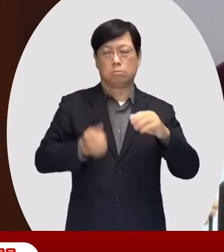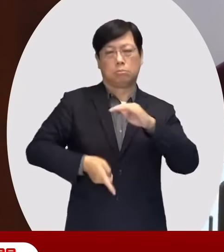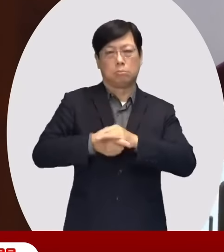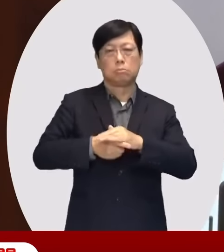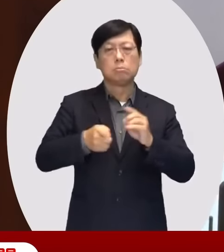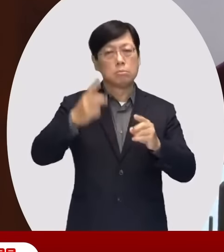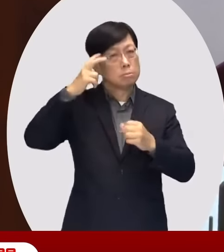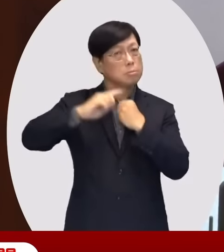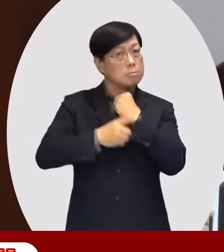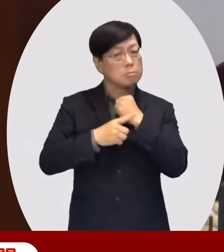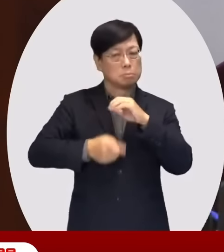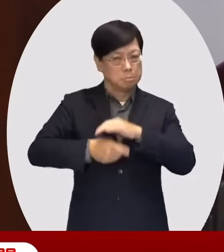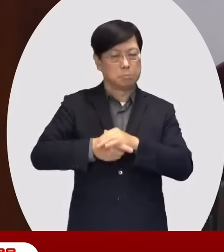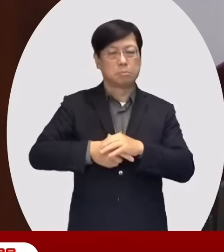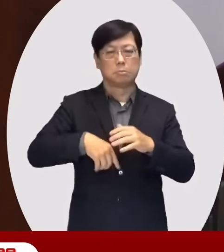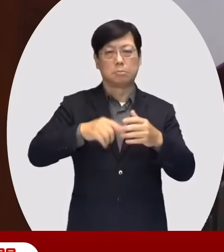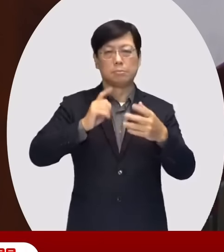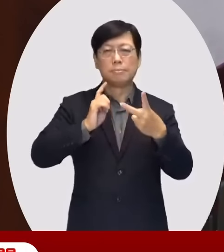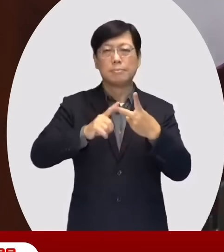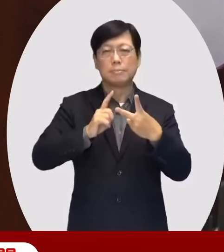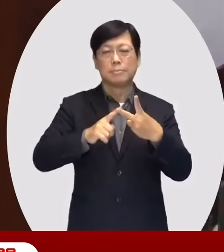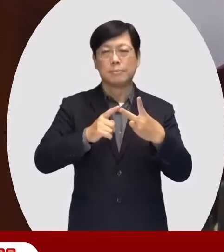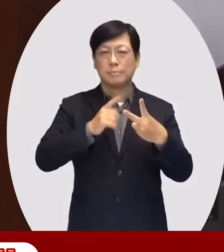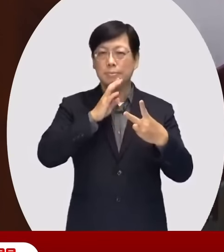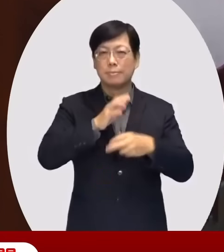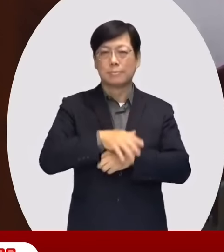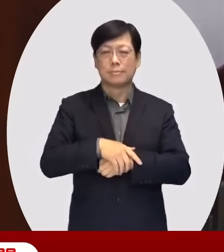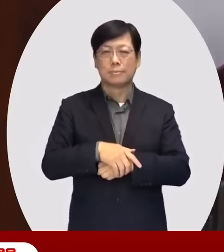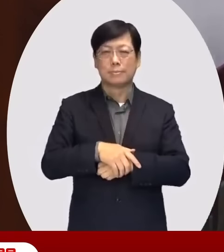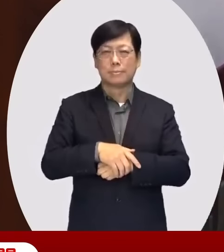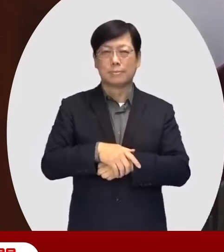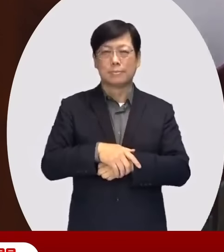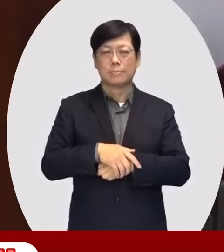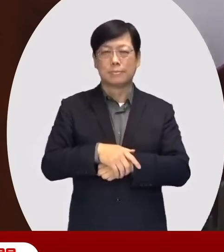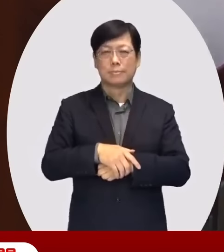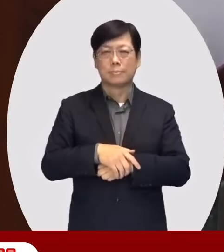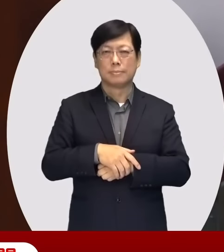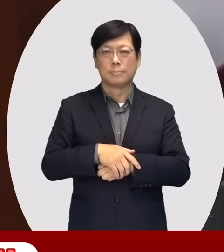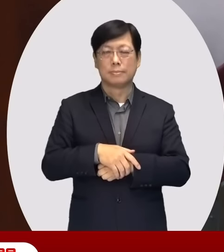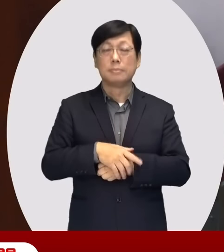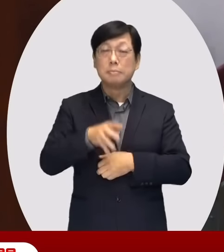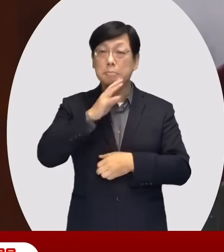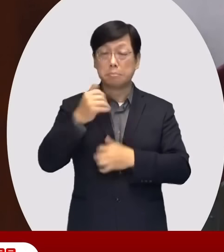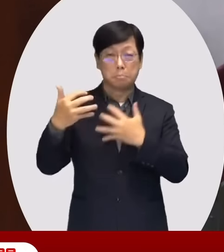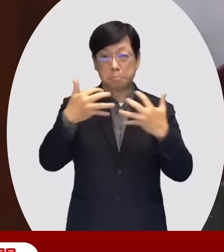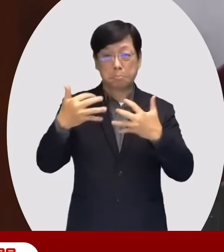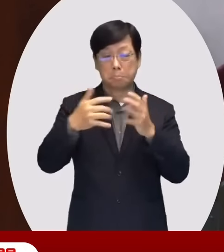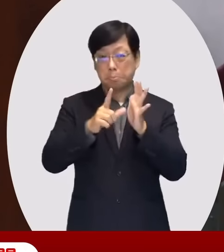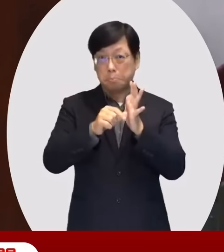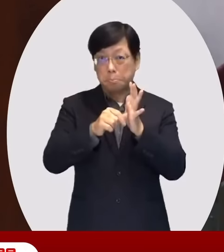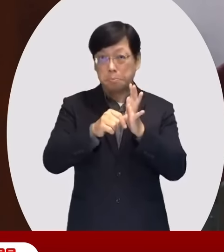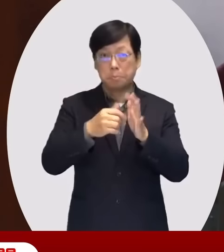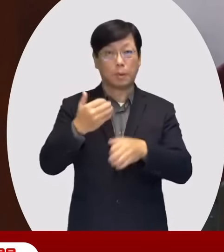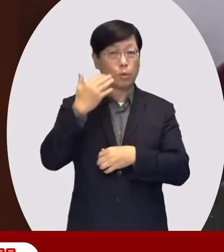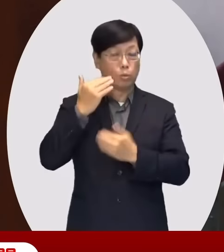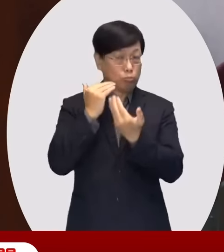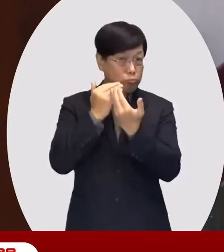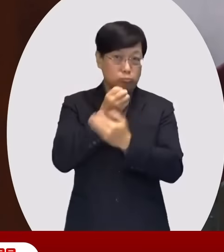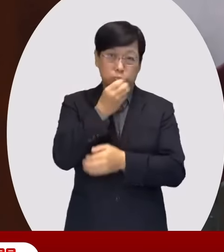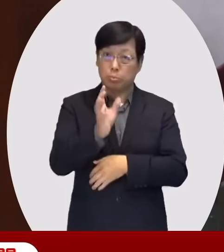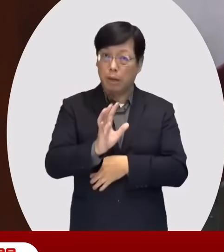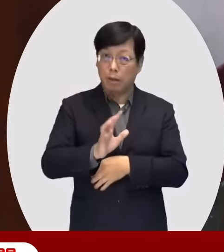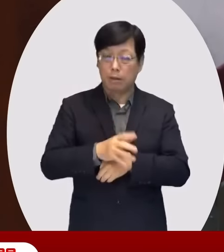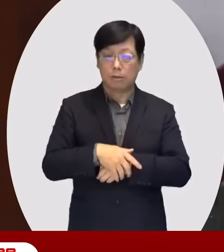这是违宪的，这是第一个。第二个呢，是对于在对于那个质询时候啊隐匿资